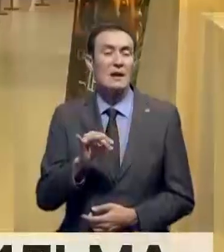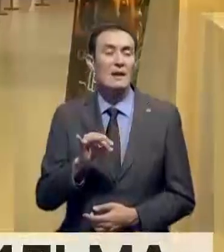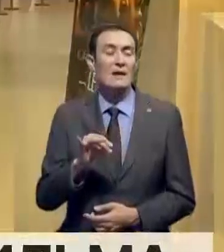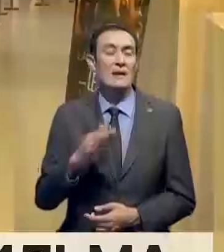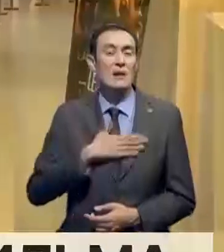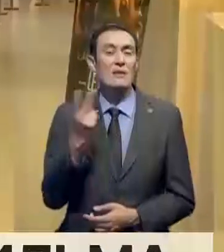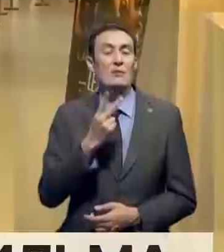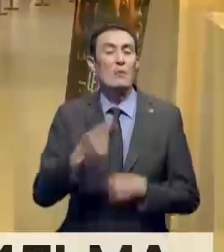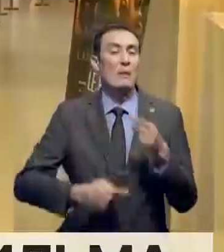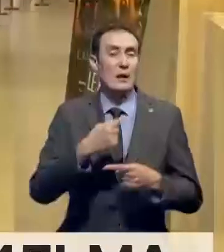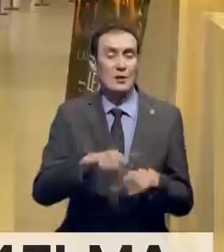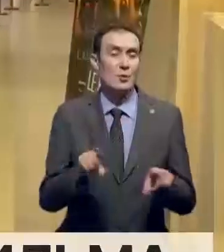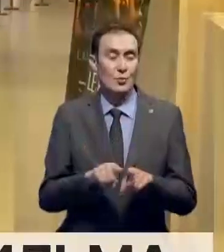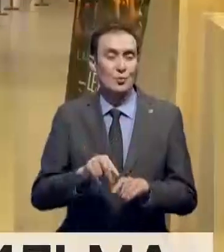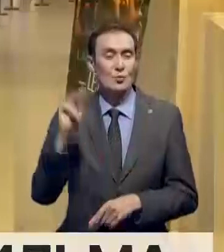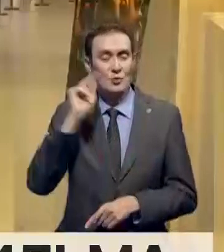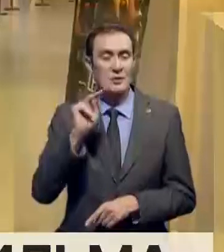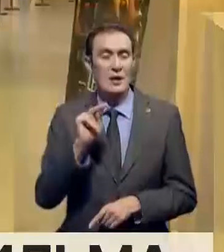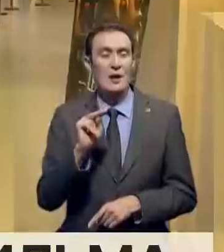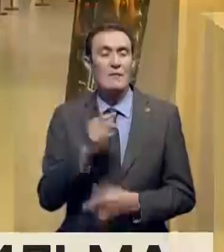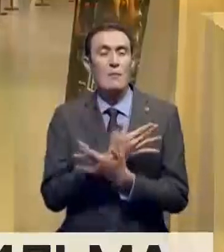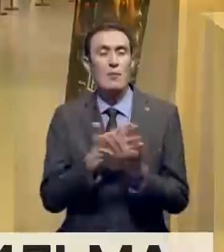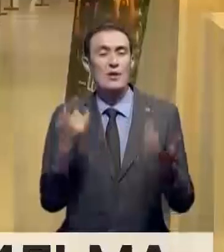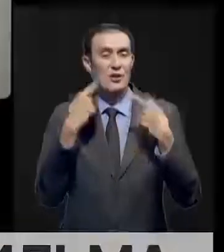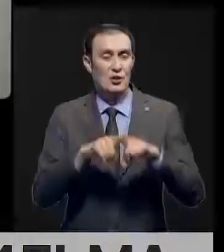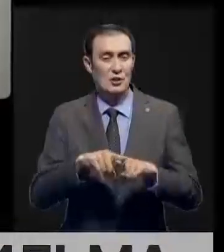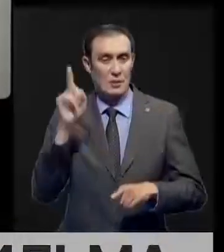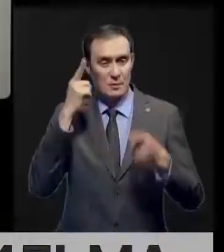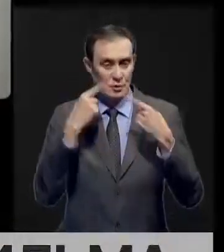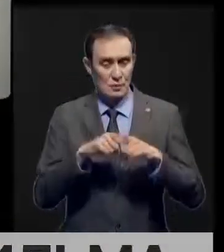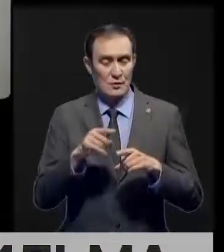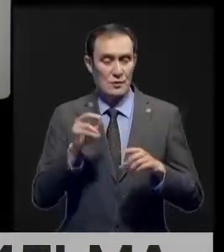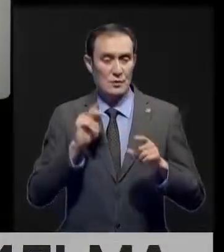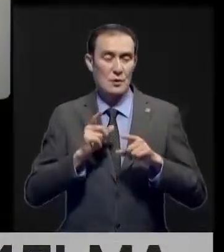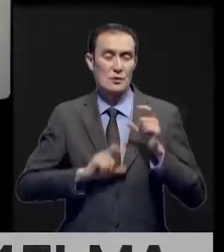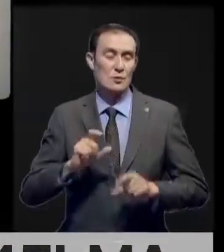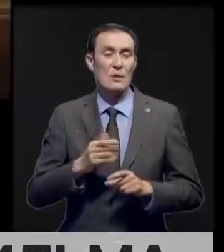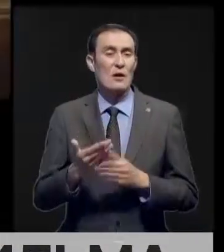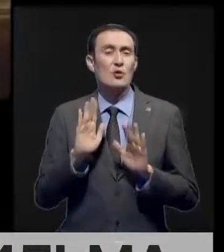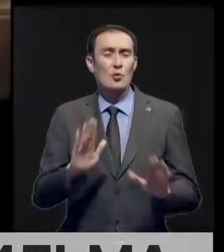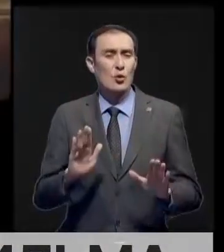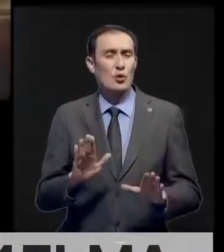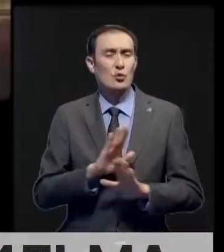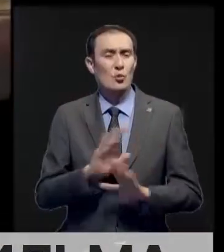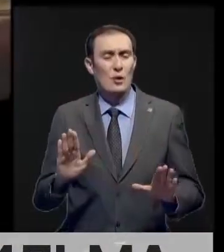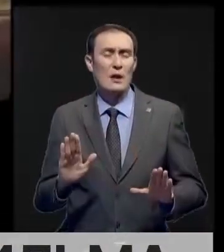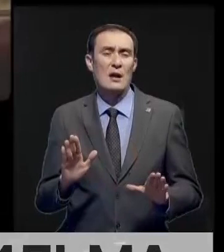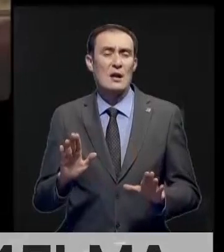втором поколении, получается, тоже училась в политехническом институте. Период такой, не сказать, что только чисто